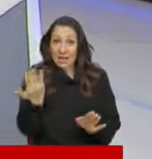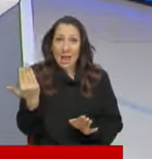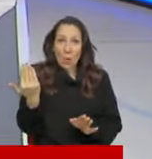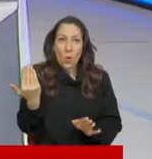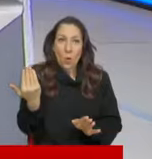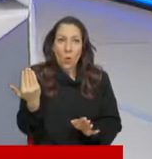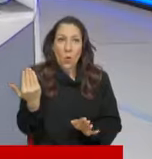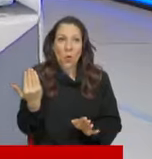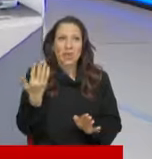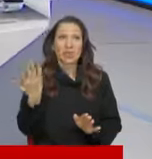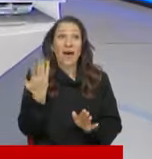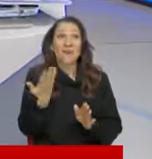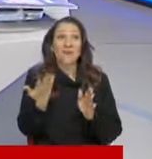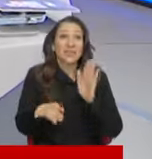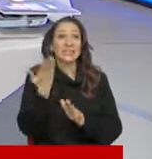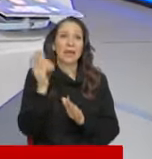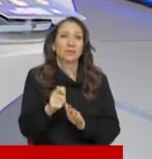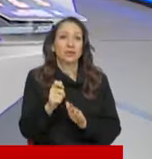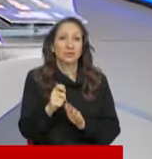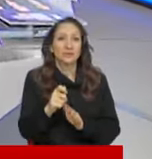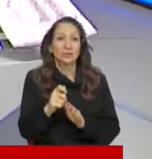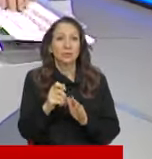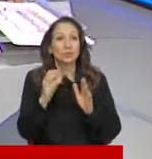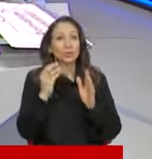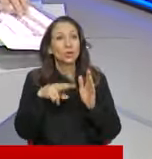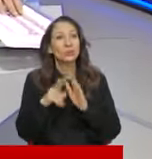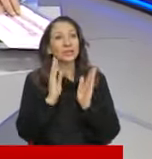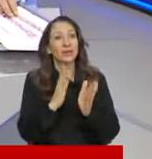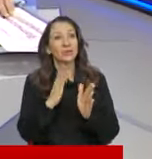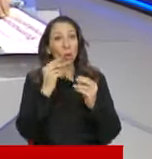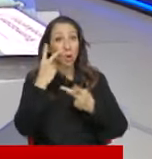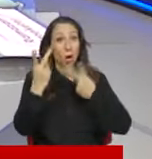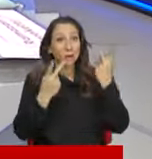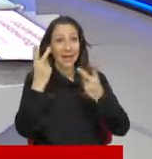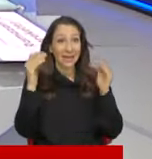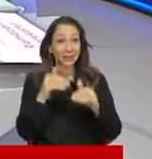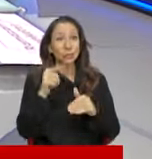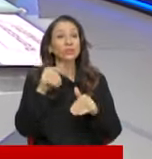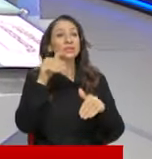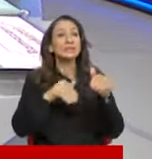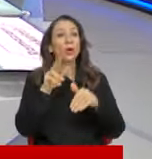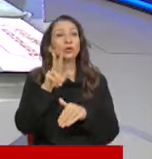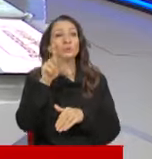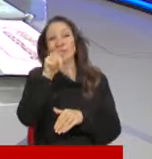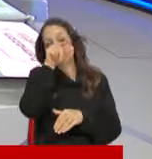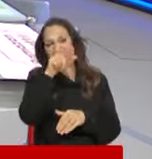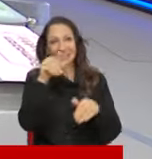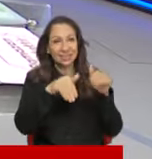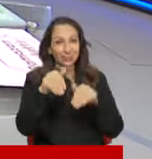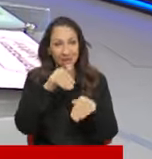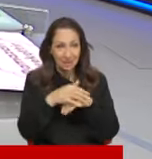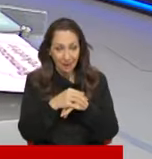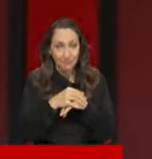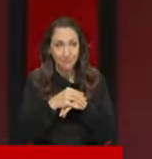var daha şeyler yapacağız pek çok da görselle gelmişsiniz bu seçimde 31 Mart